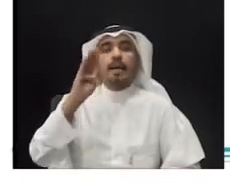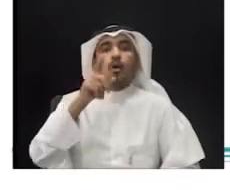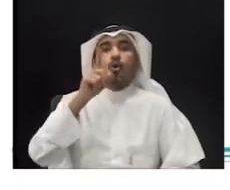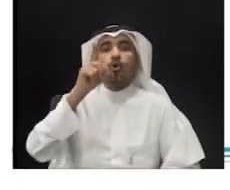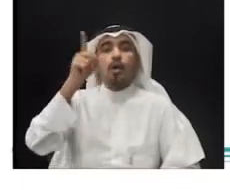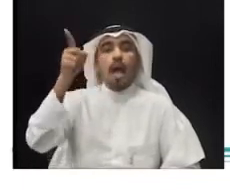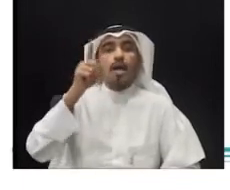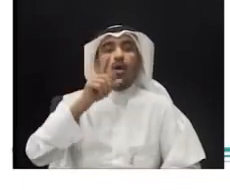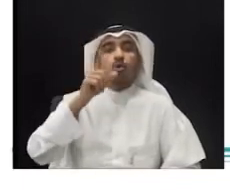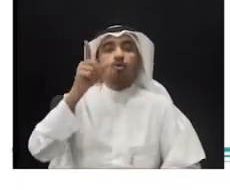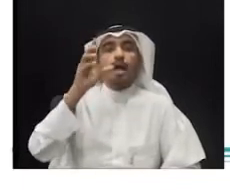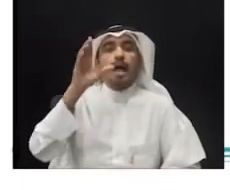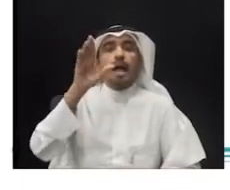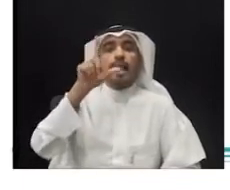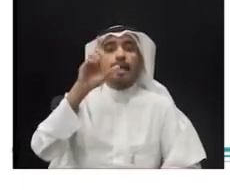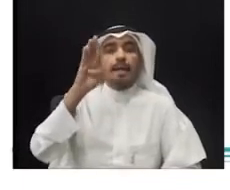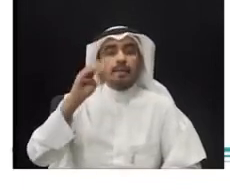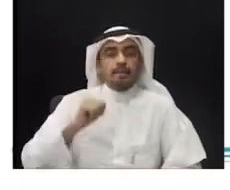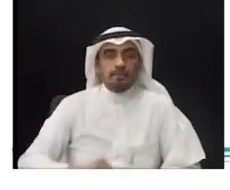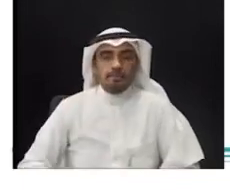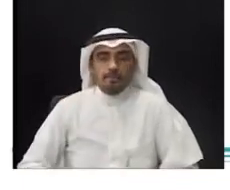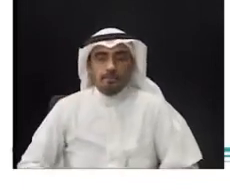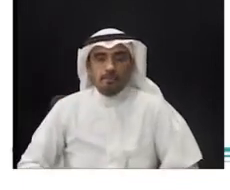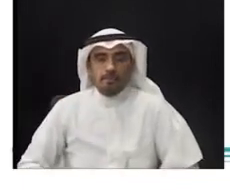وهناك وهنالك.